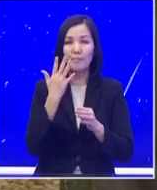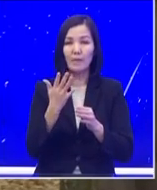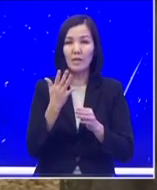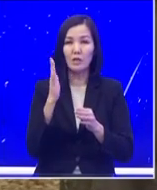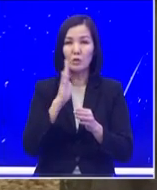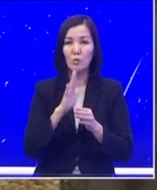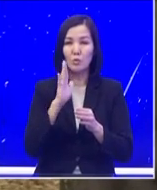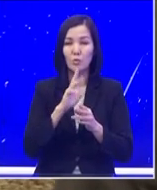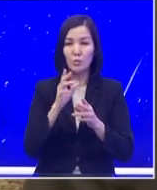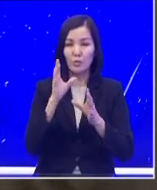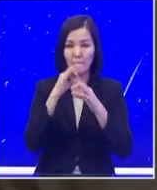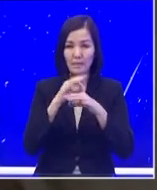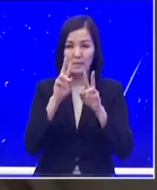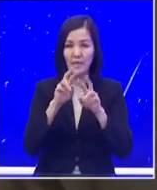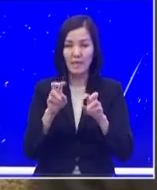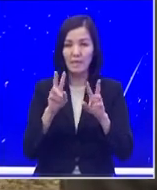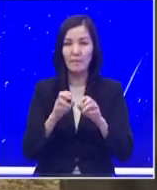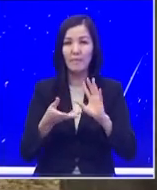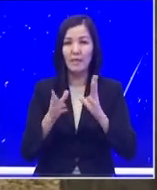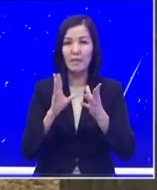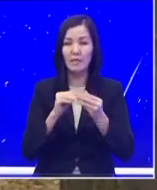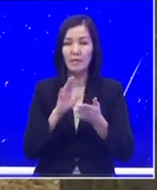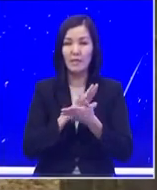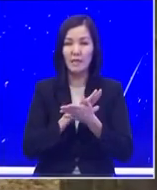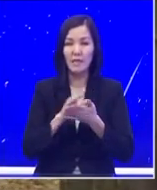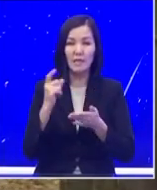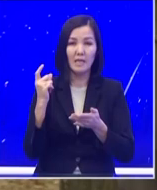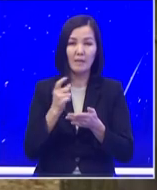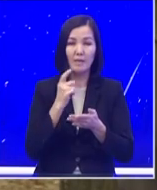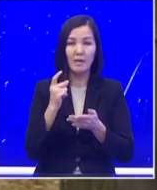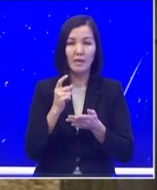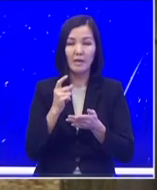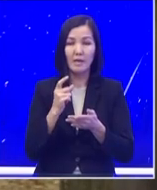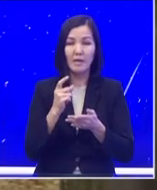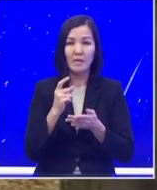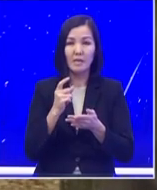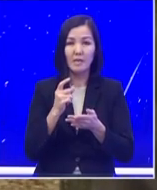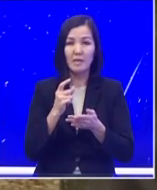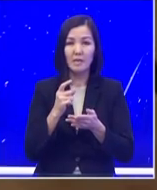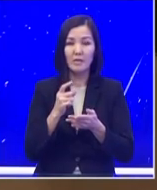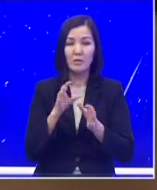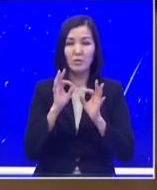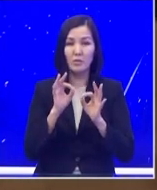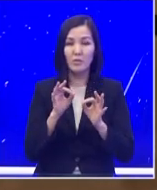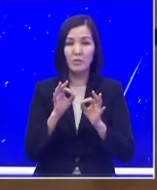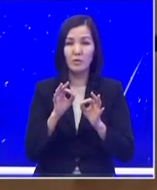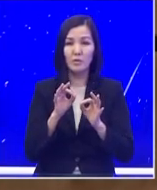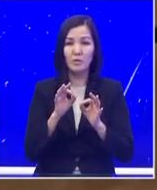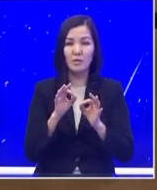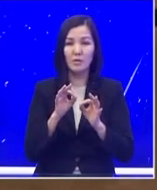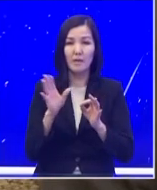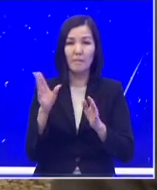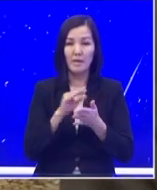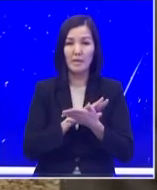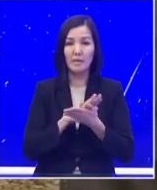су сынамасы зерттеп, нәтижесі бойынша санитарлық-химиялық және микробиологиялық көрсеткіштерге сай болып келеді. Санитарлық ережелерге сай